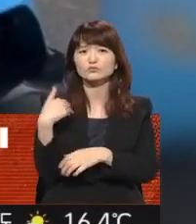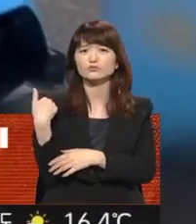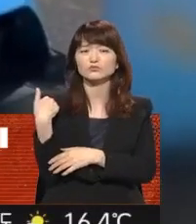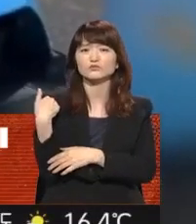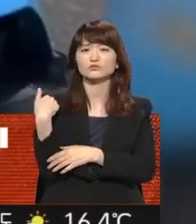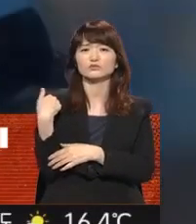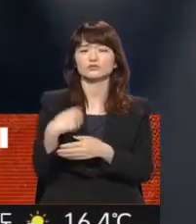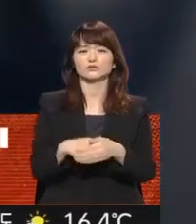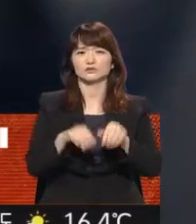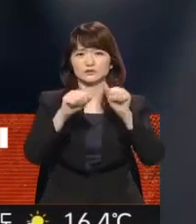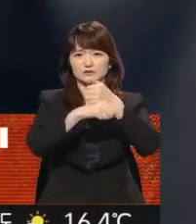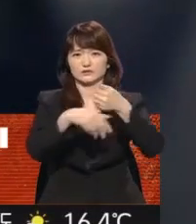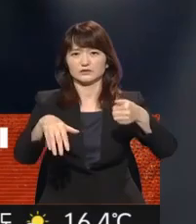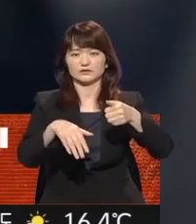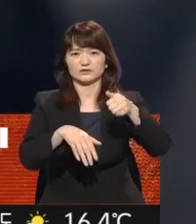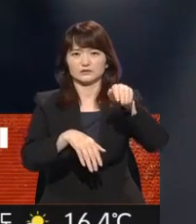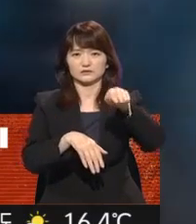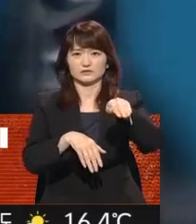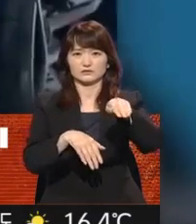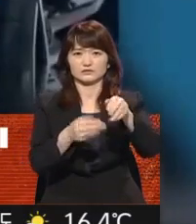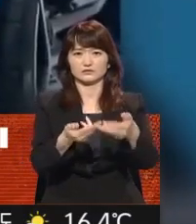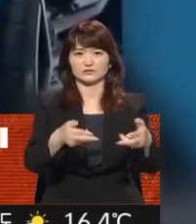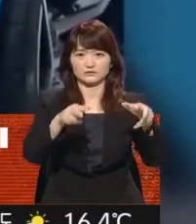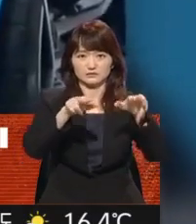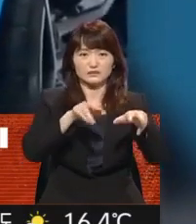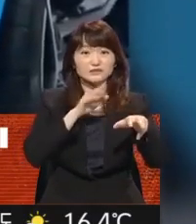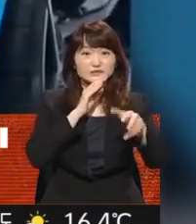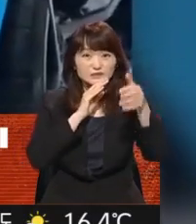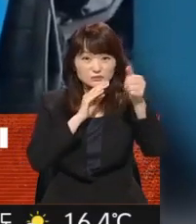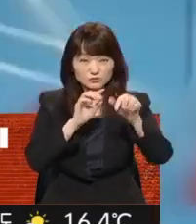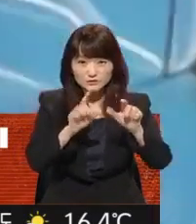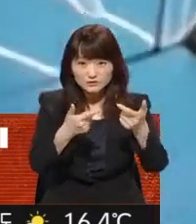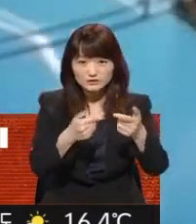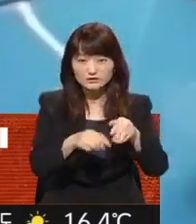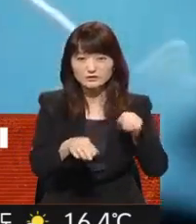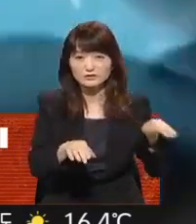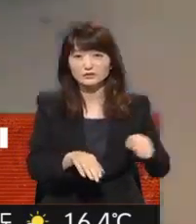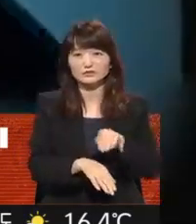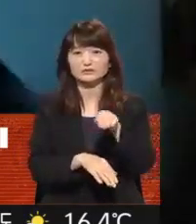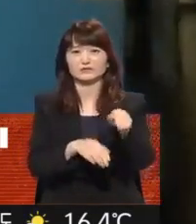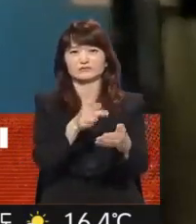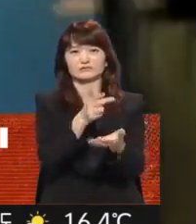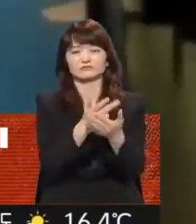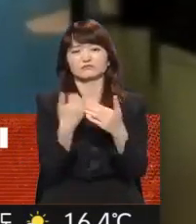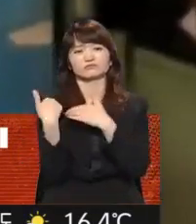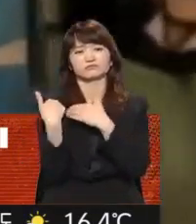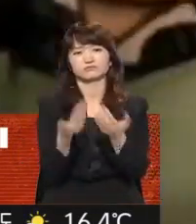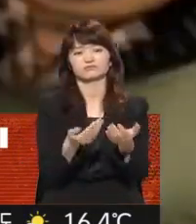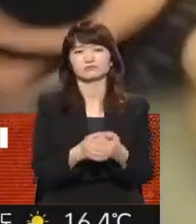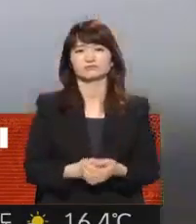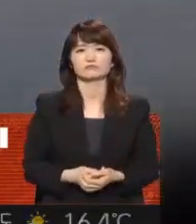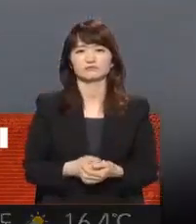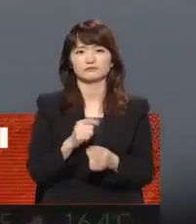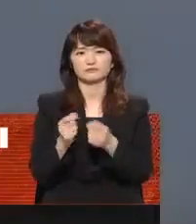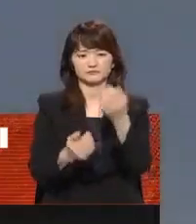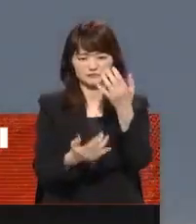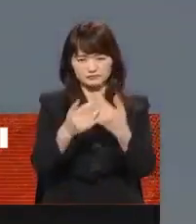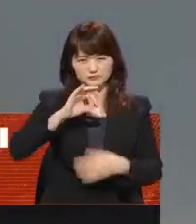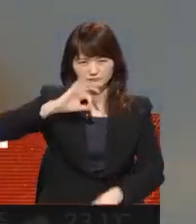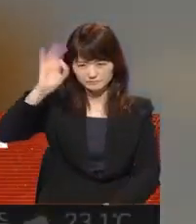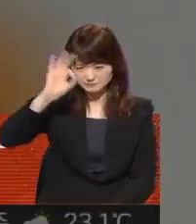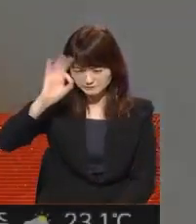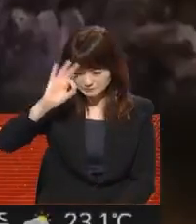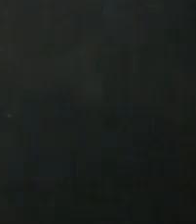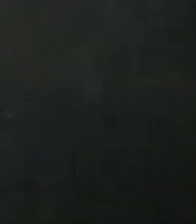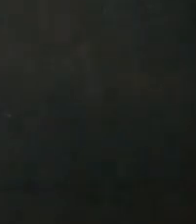경찰에 따르면 스포츠카를 공원에 주차한 운전자는 실제 차주가 아니었고 차를 주차하는데 계속 방치해놨다고 합니다네 경찰은 방화범들 아직 조금